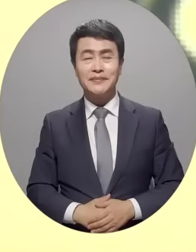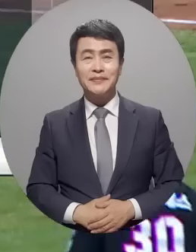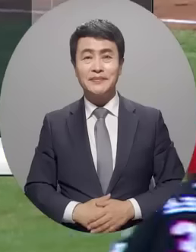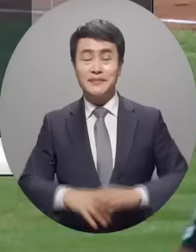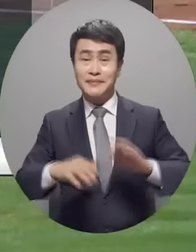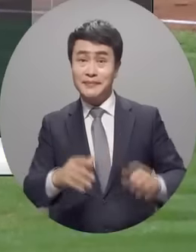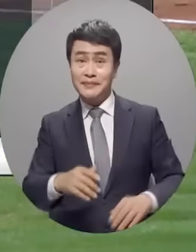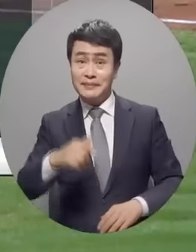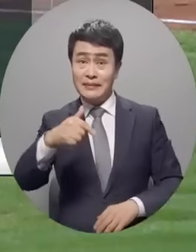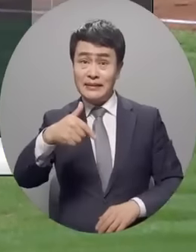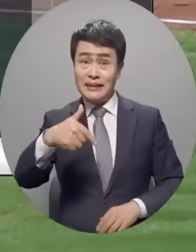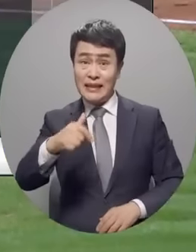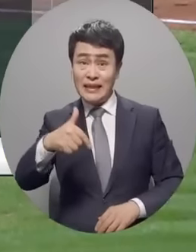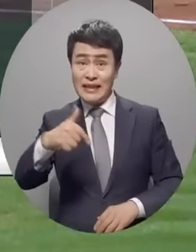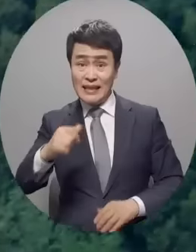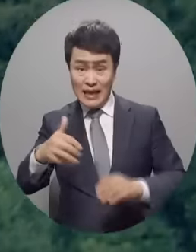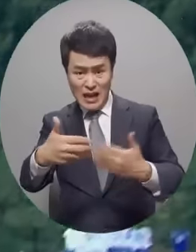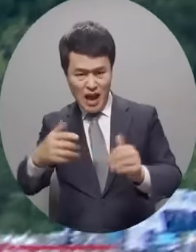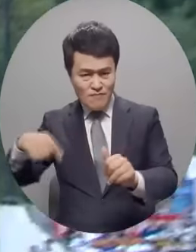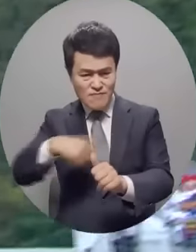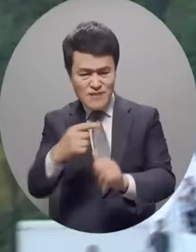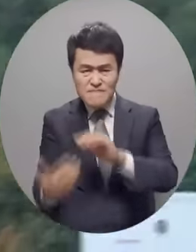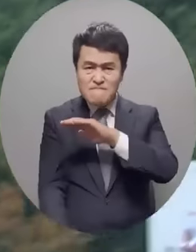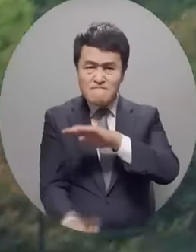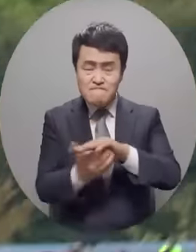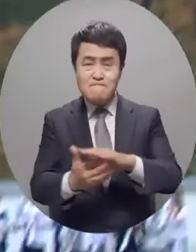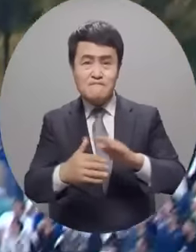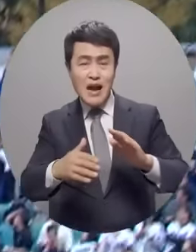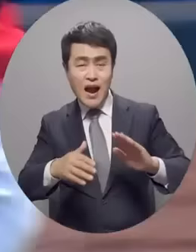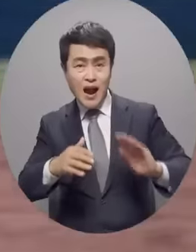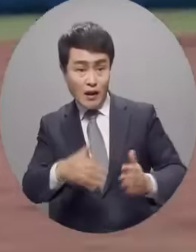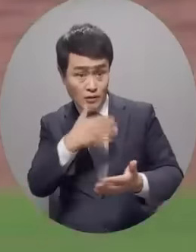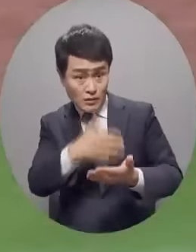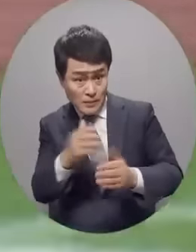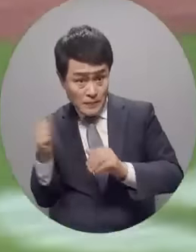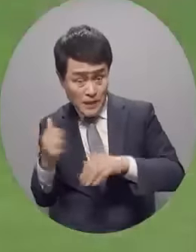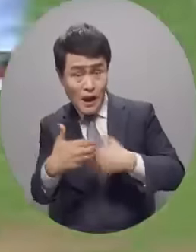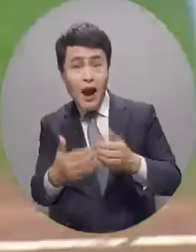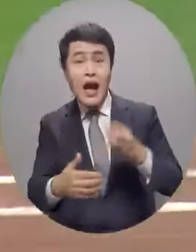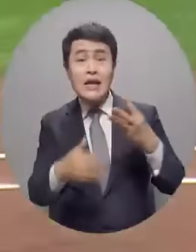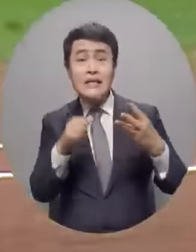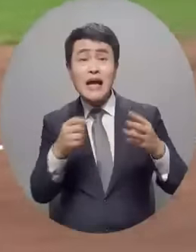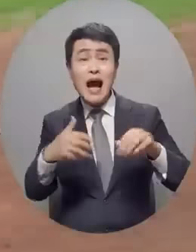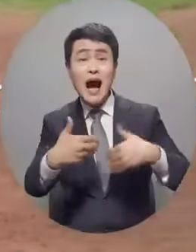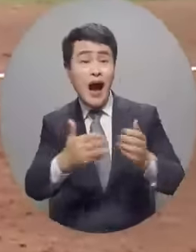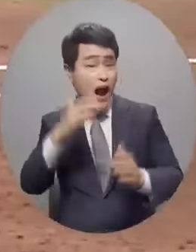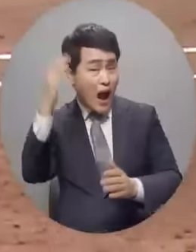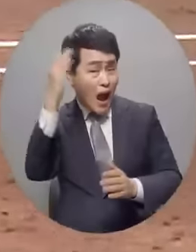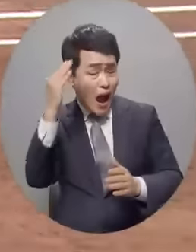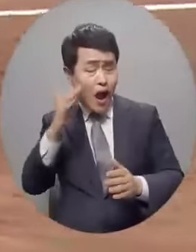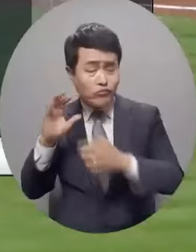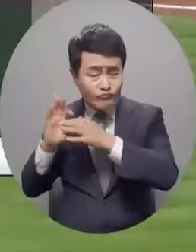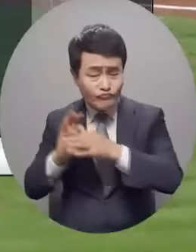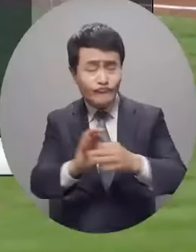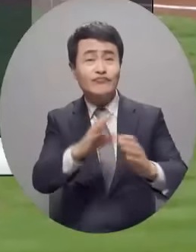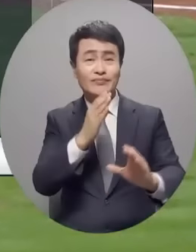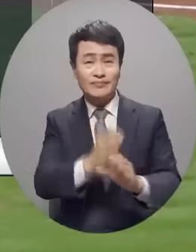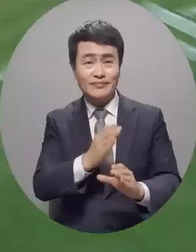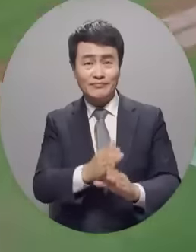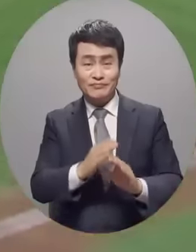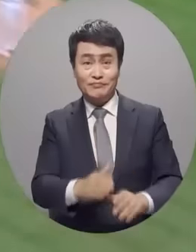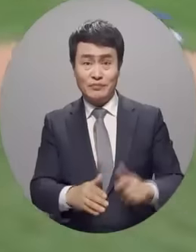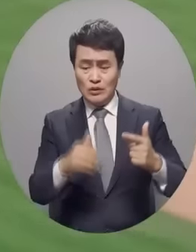기아의 분위기는 최고조입니다. 정규 시즌 유일한 팀 타율 3할의 공격력이 한국 시리즈에서도 이어지고 있습니다. 6할